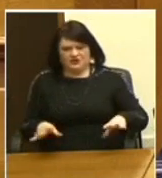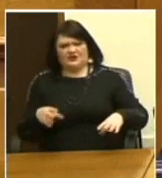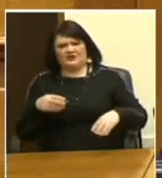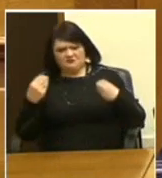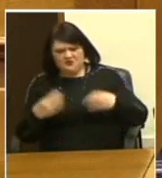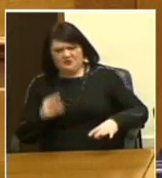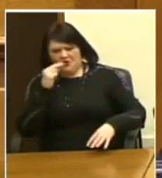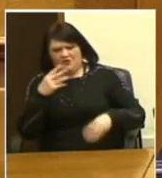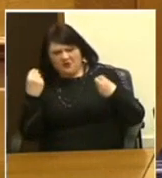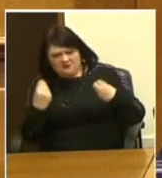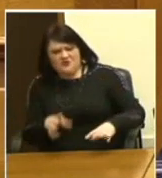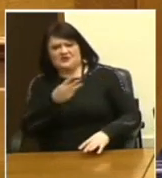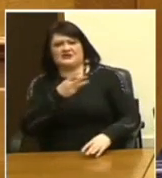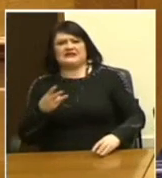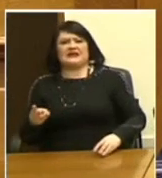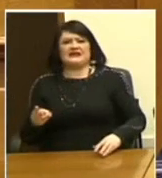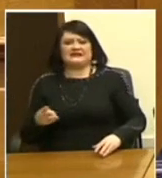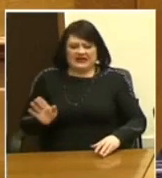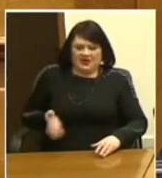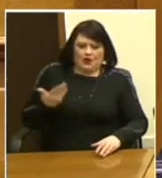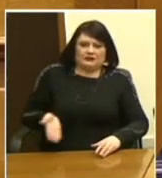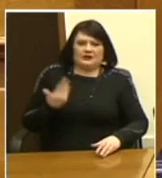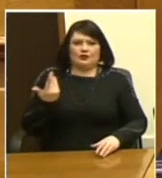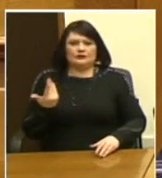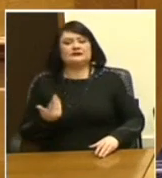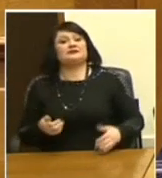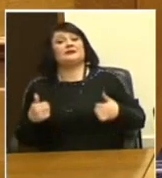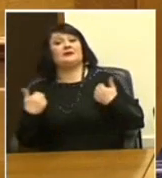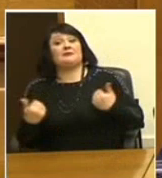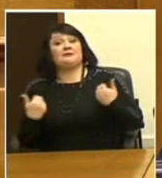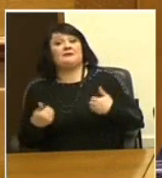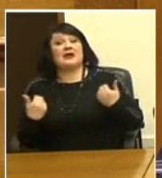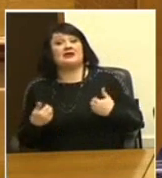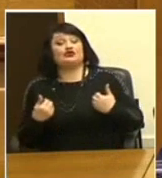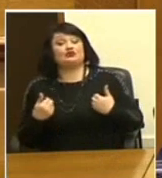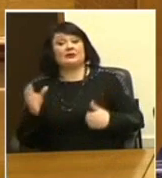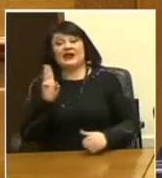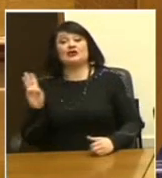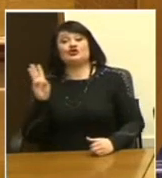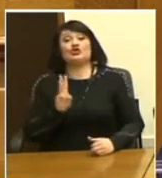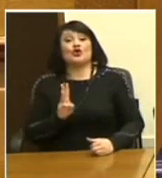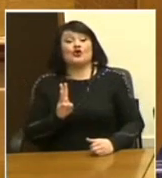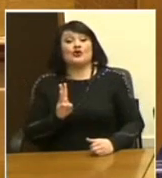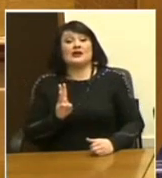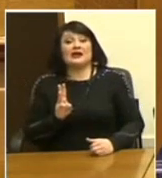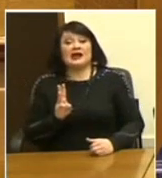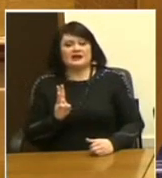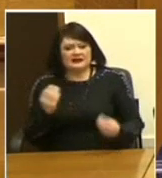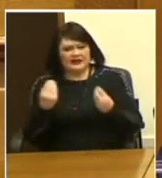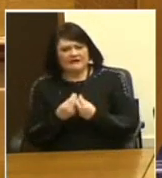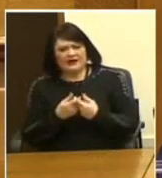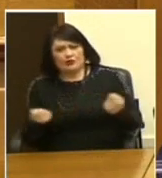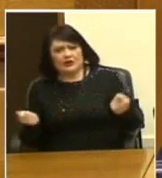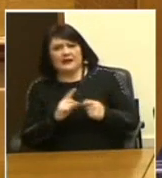να αποτρέψει από το να κάνει παιχνίδια απέναντι στους ευρωπαϊκούς θεσμούς μη εφαρμόζοντας την